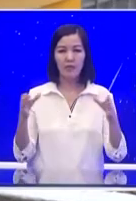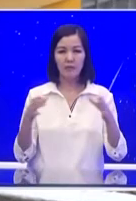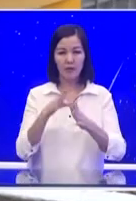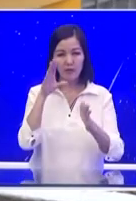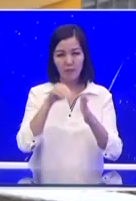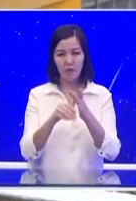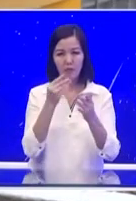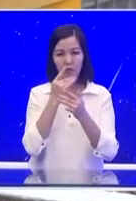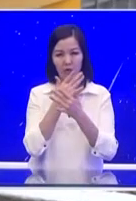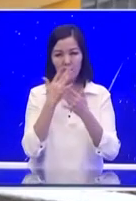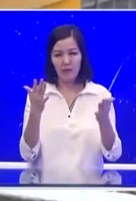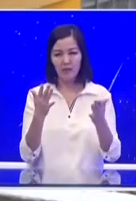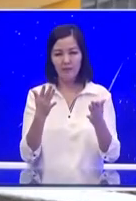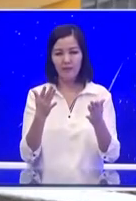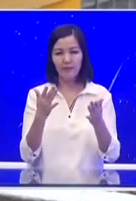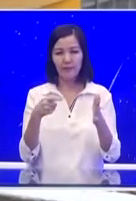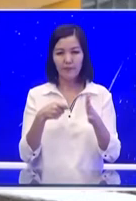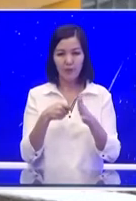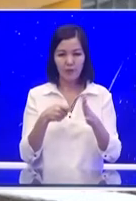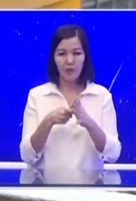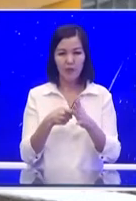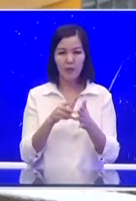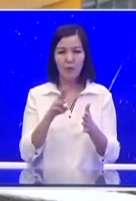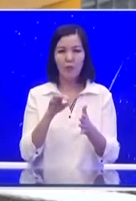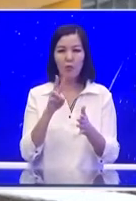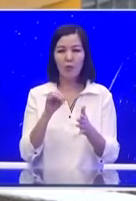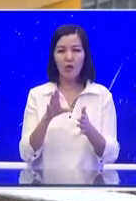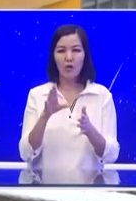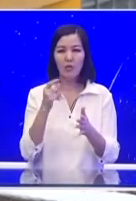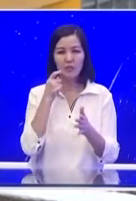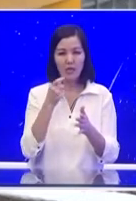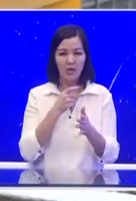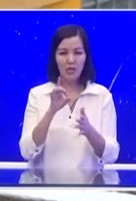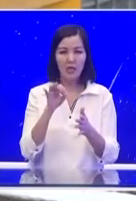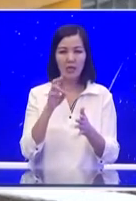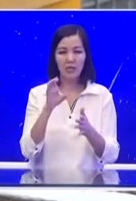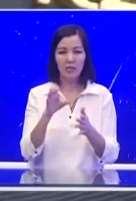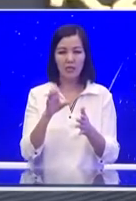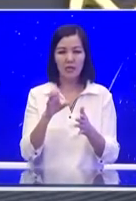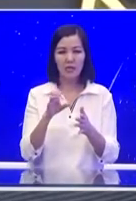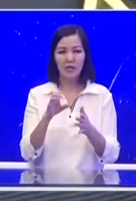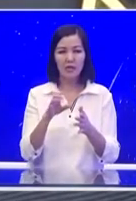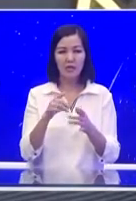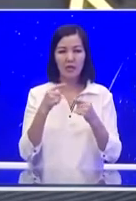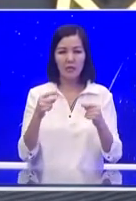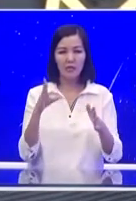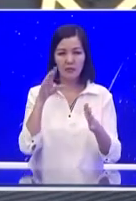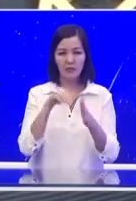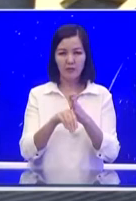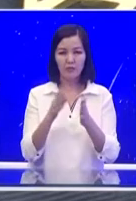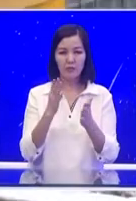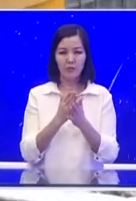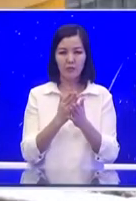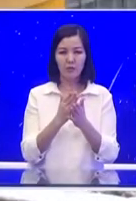продукты питания, мука, сахар, рис. Эта акция у нас действует на постоянной